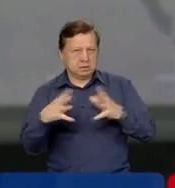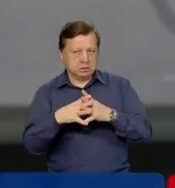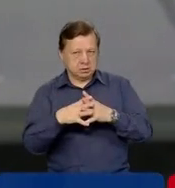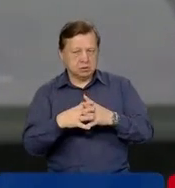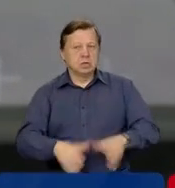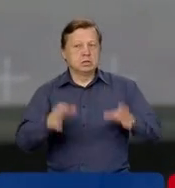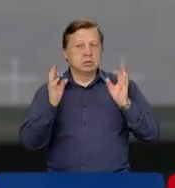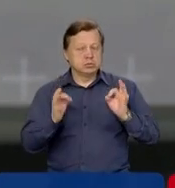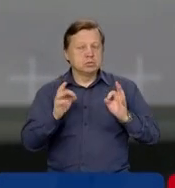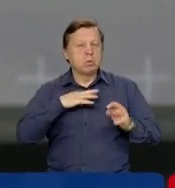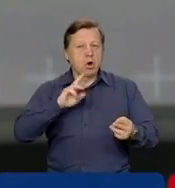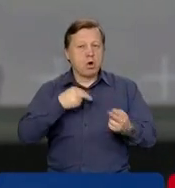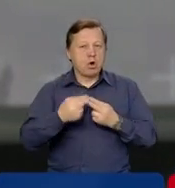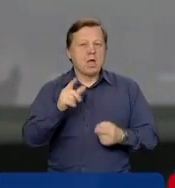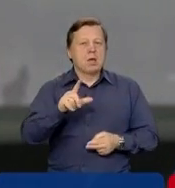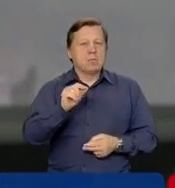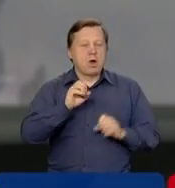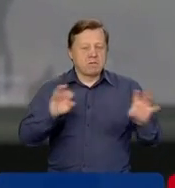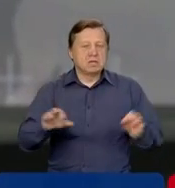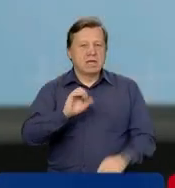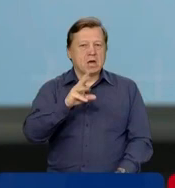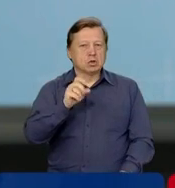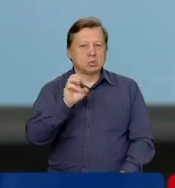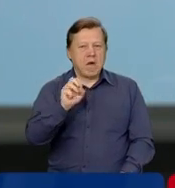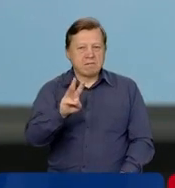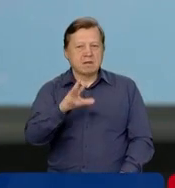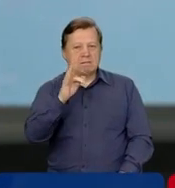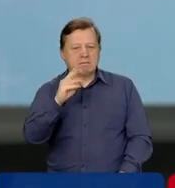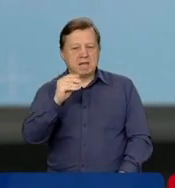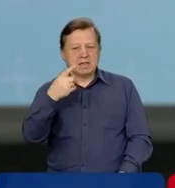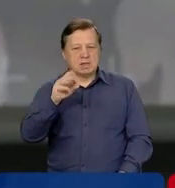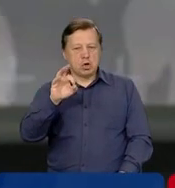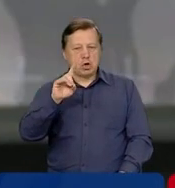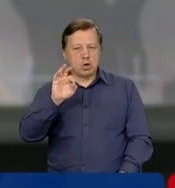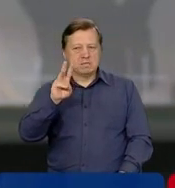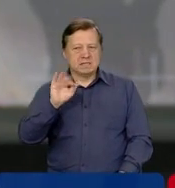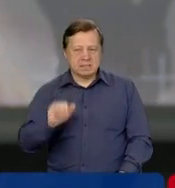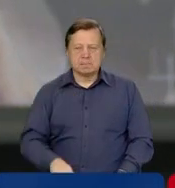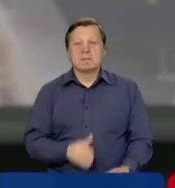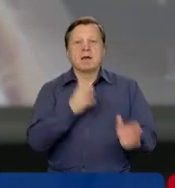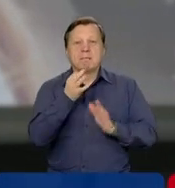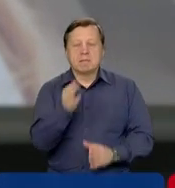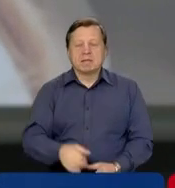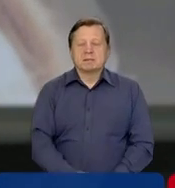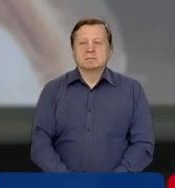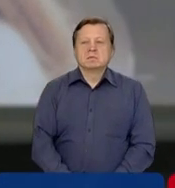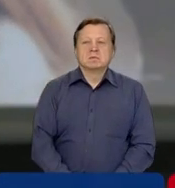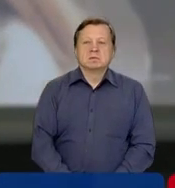Dzisiaj odpowiada profesor Jarosław Fedorowski, za co bardzo dziękujemy, profesorze. Dziękuję też. I słuchamy kolejnego pytania. Bardzo